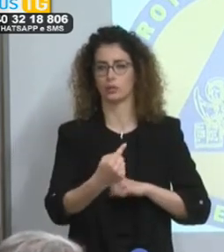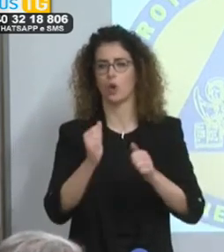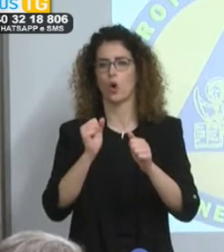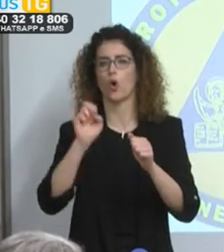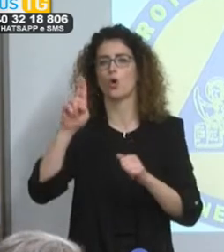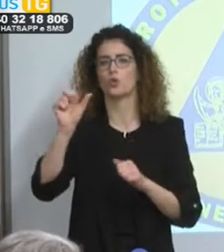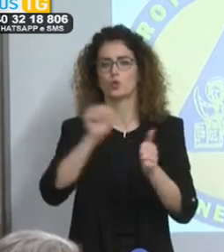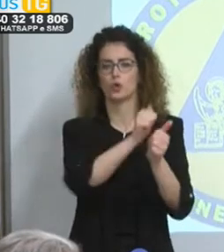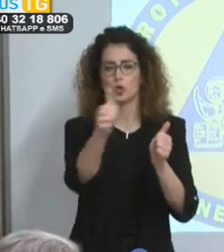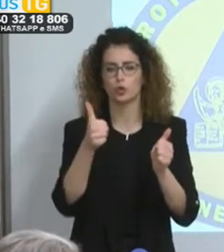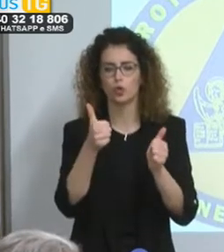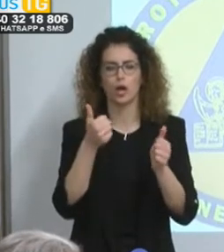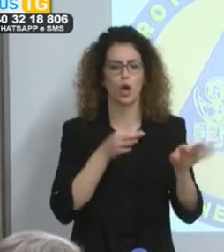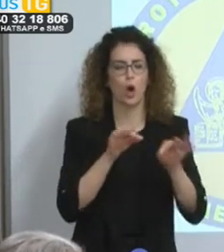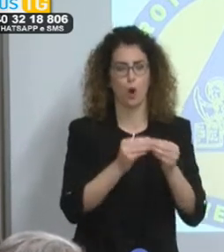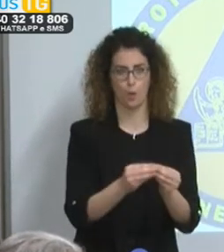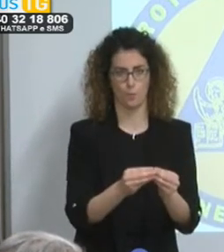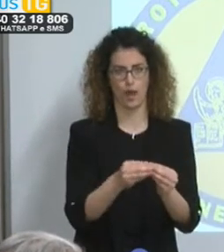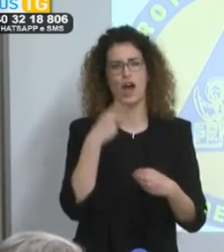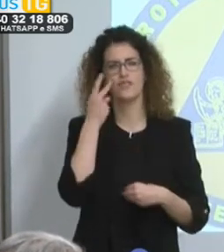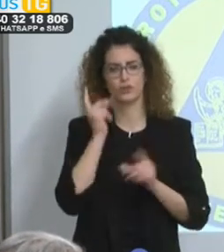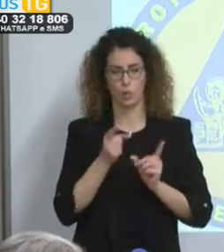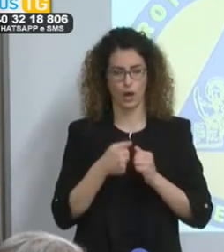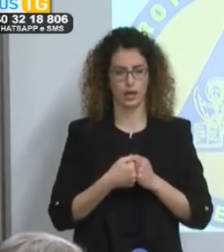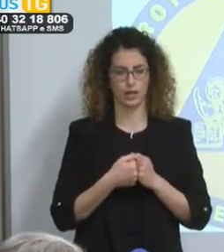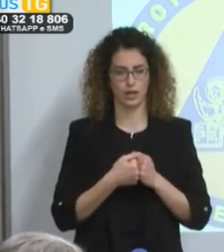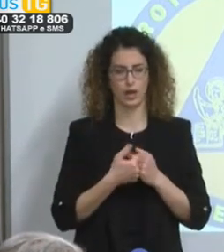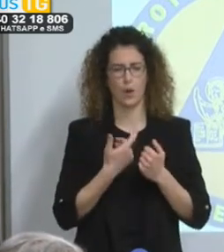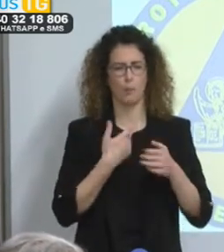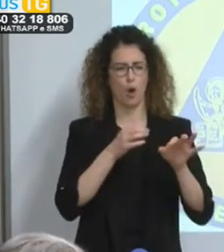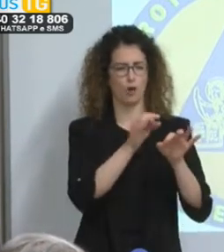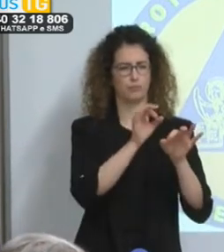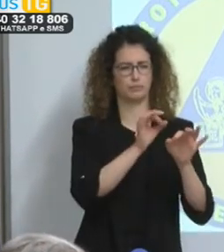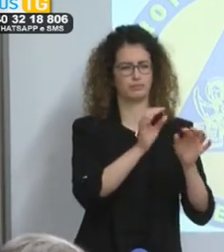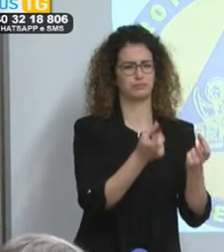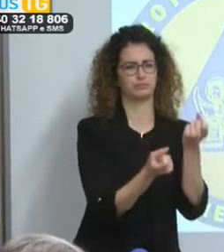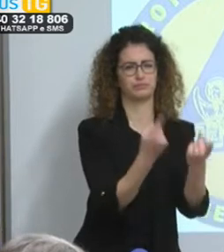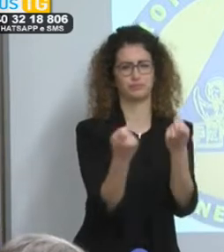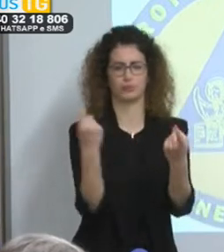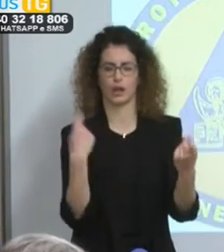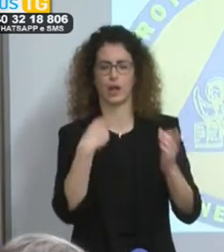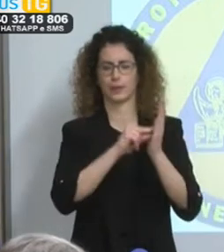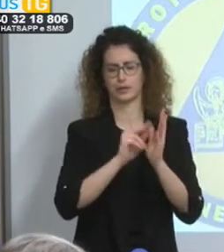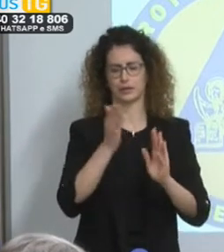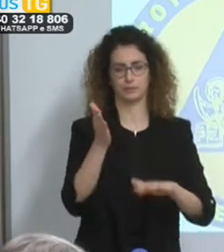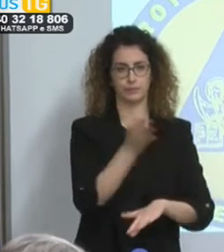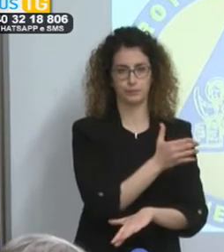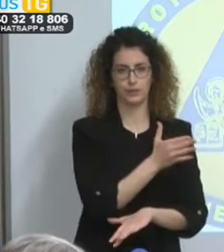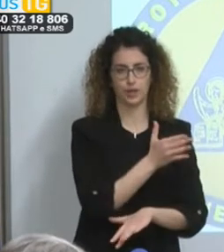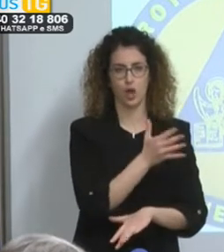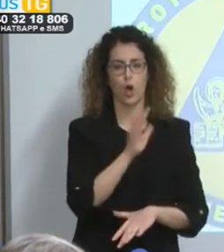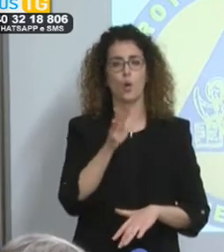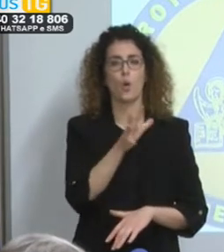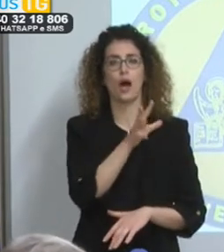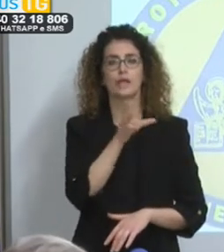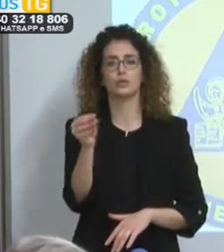ULS verrà gestita questa cosa. Ho visto che però, anche se un po' macchia di leopardo, al di là delle prenotazioni e di tutto, un po' tutti hanno deciso di